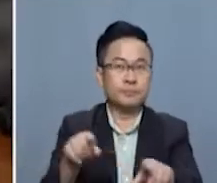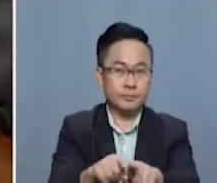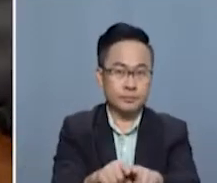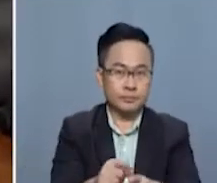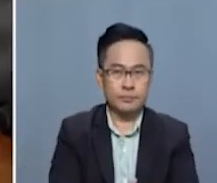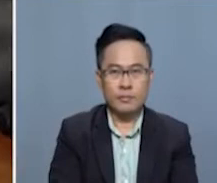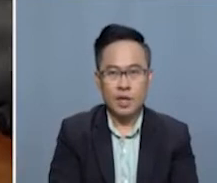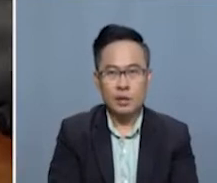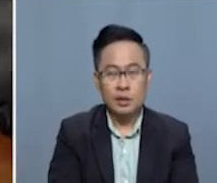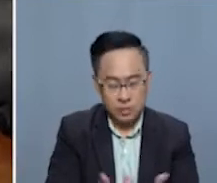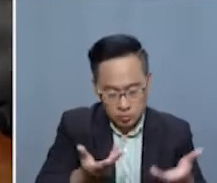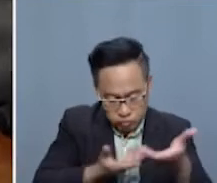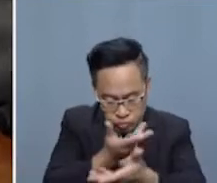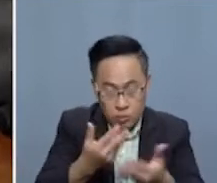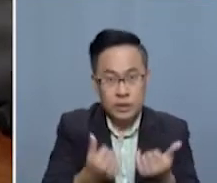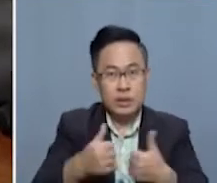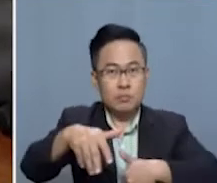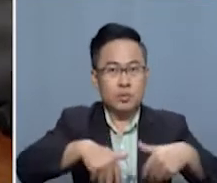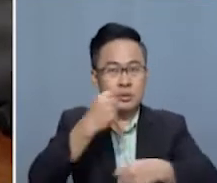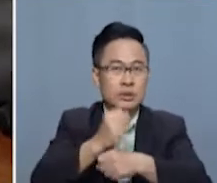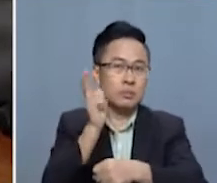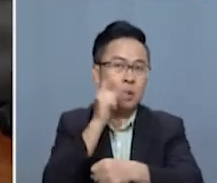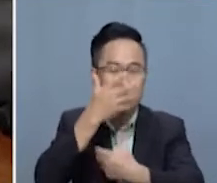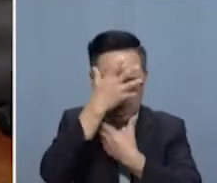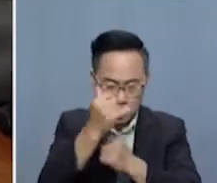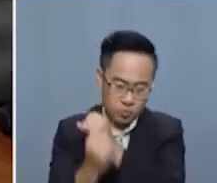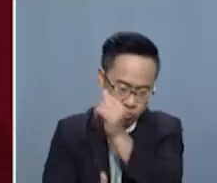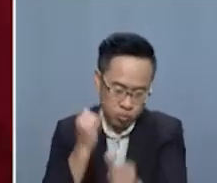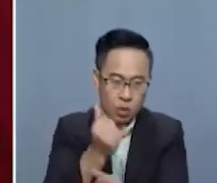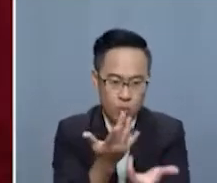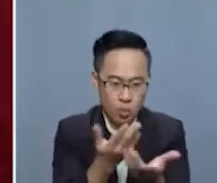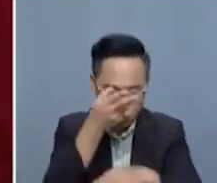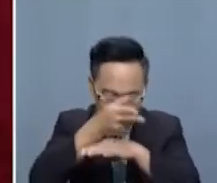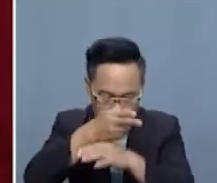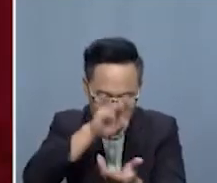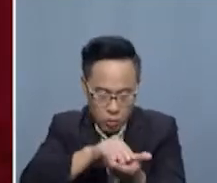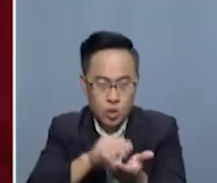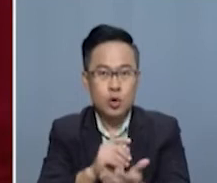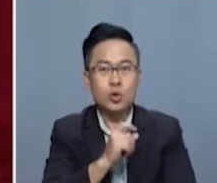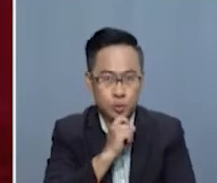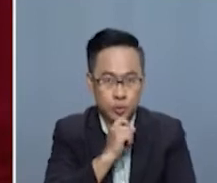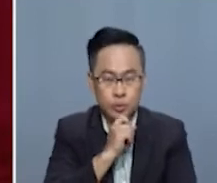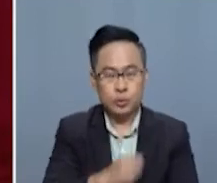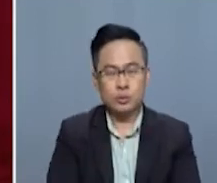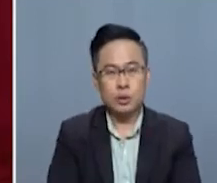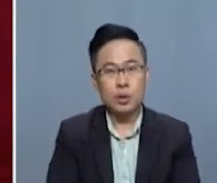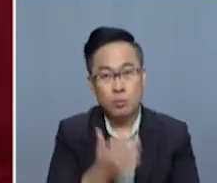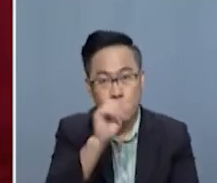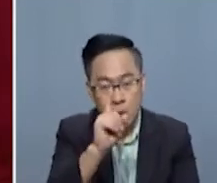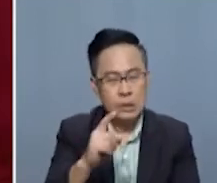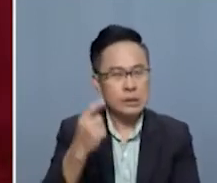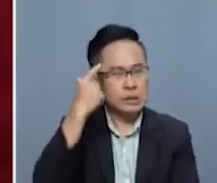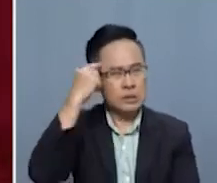กันค่ะโดยความเคลื่อนไหวในวันนี้ได้รับความสนใจจากสื่อมวลชนที่เฝ้าจับตาความเคลื่อนไหวอย่างใกล้ชิดเนื่องจากคาดว่